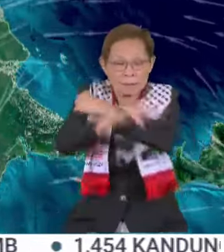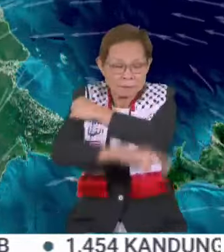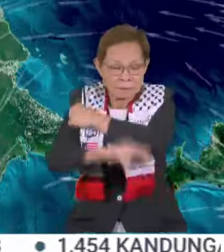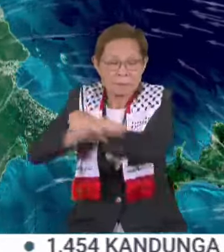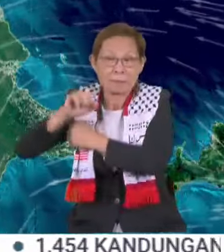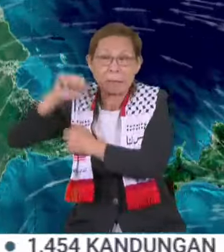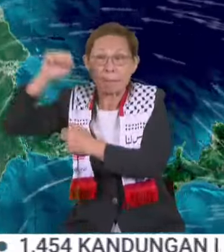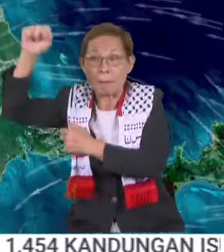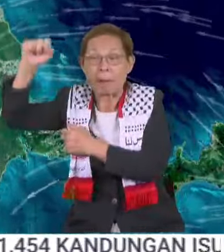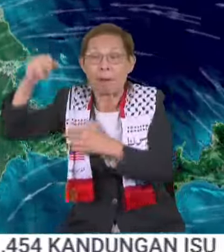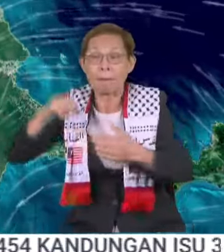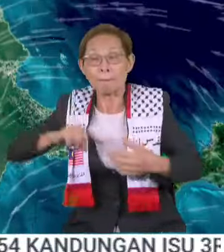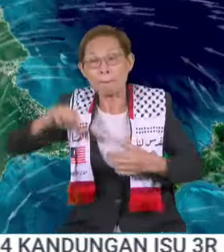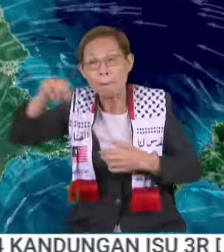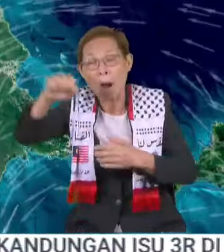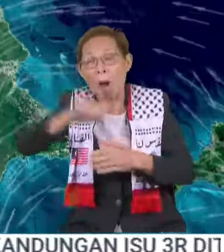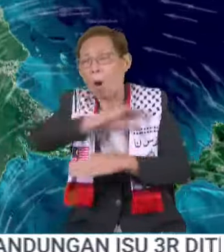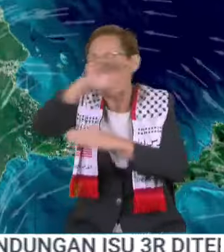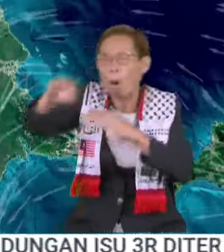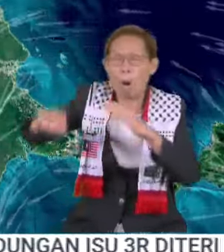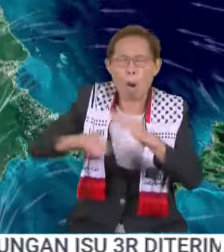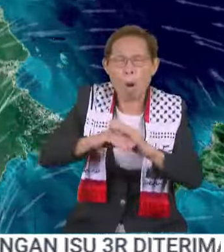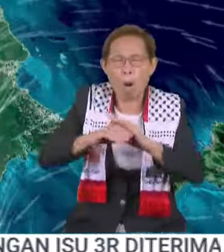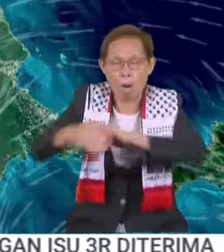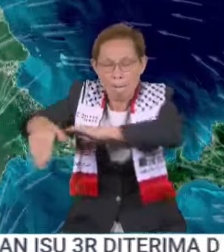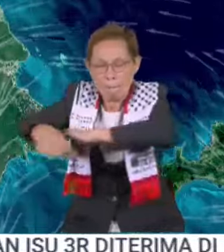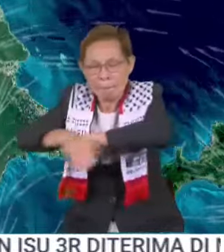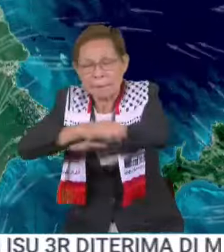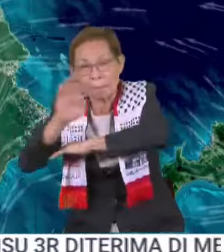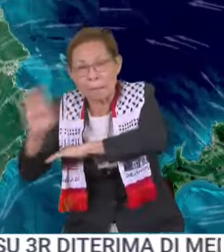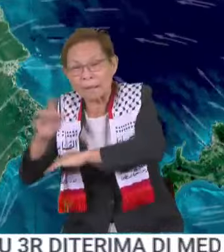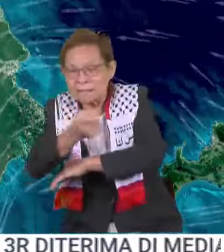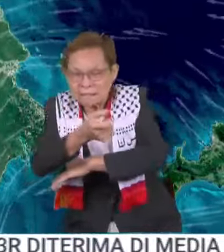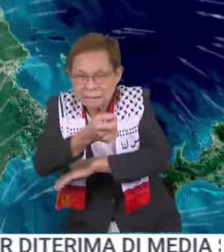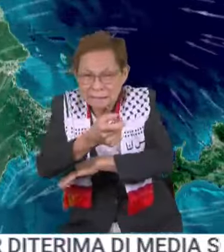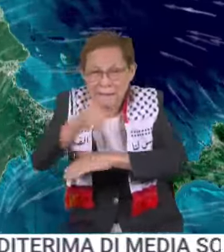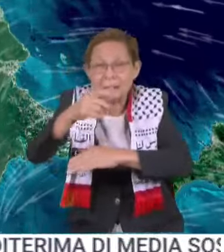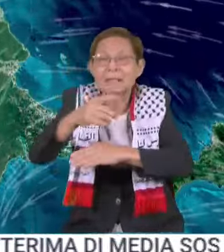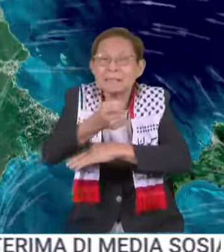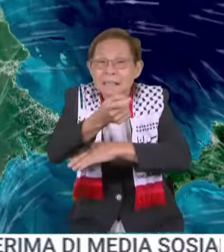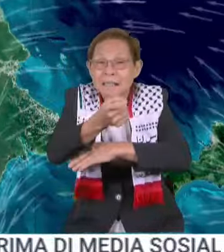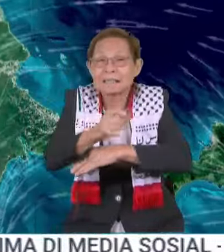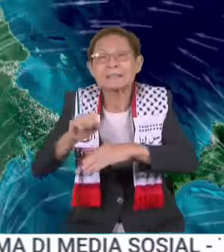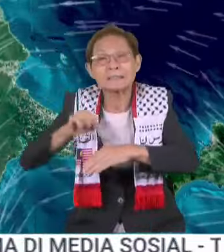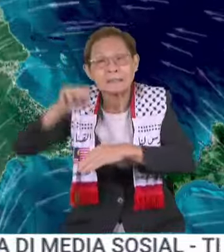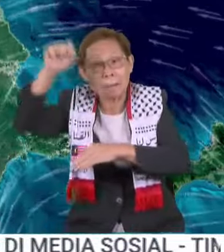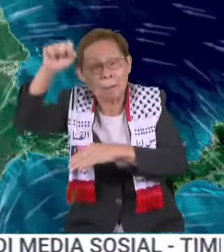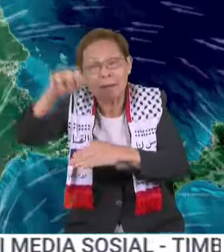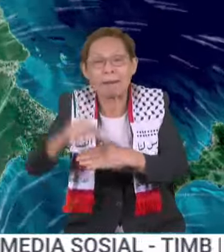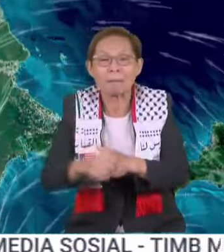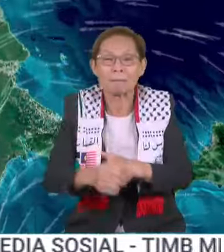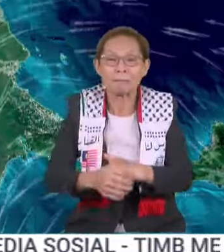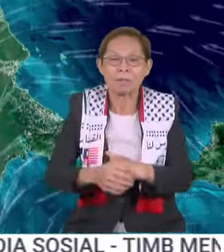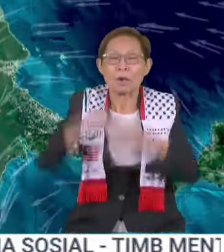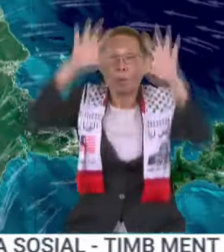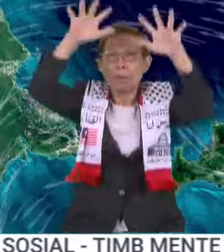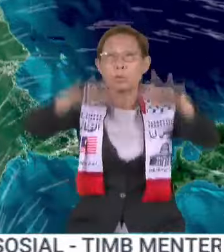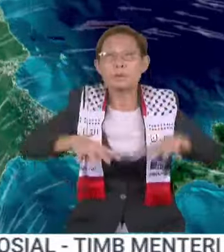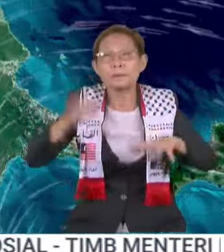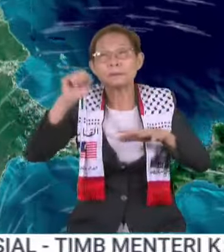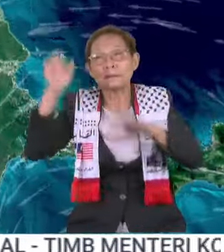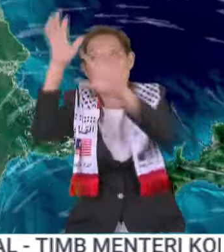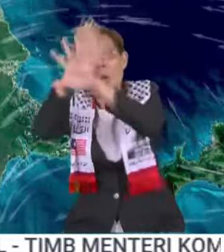Sabah pula meliputi di hampir keseluruhan pantai barat dan juga sedikit di bahagian pedalaman negeri Sabah. Dan keadaan hujan di negeri Sabah